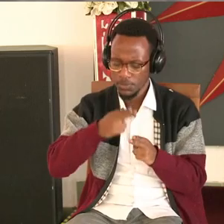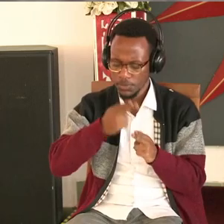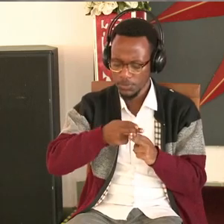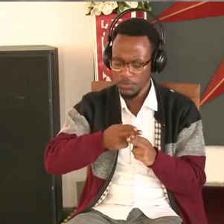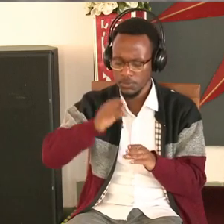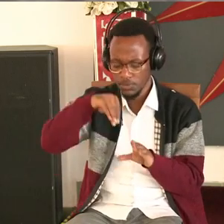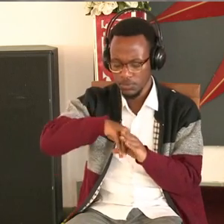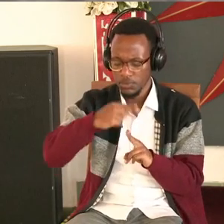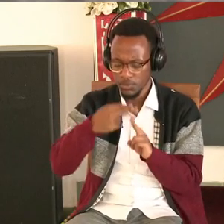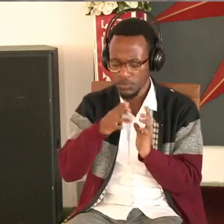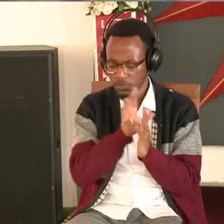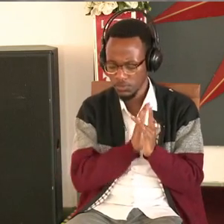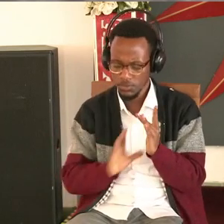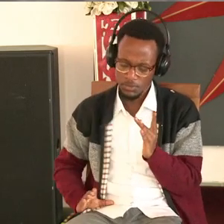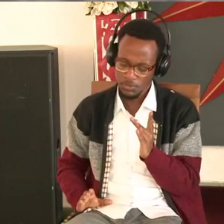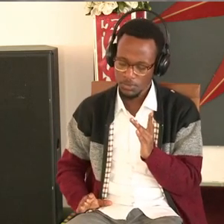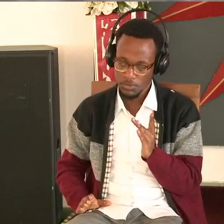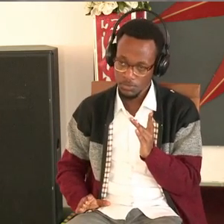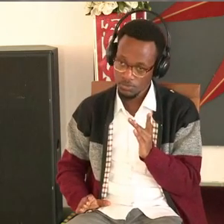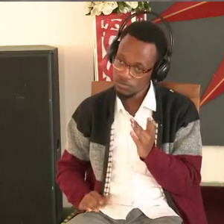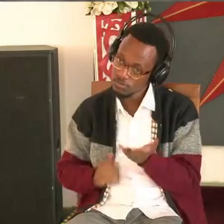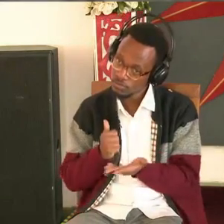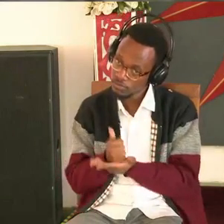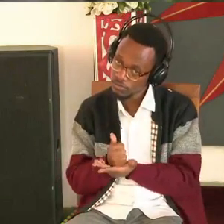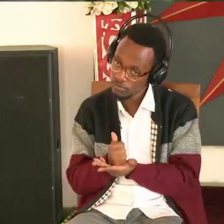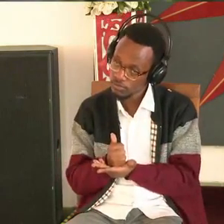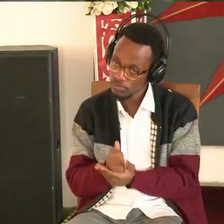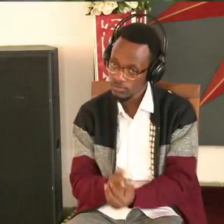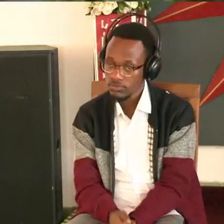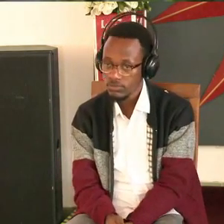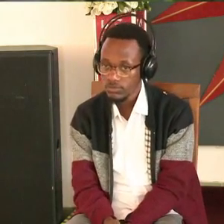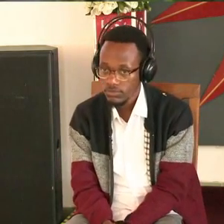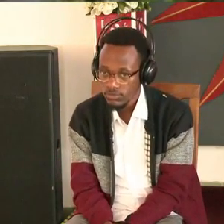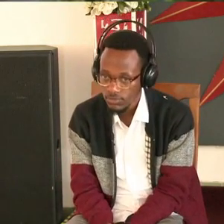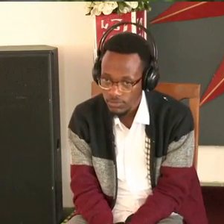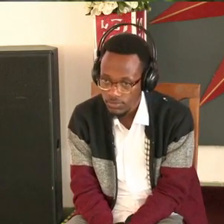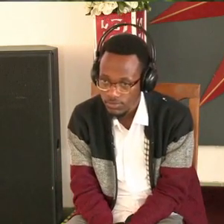glorieux au nom de Jésus. Amen. Amen.